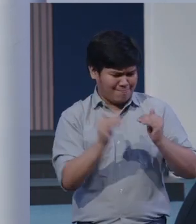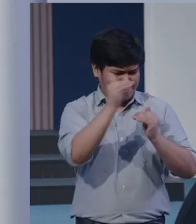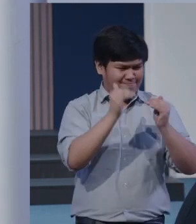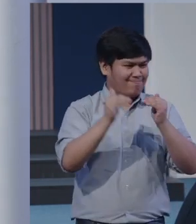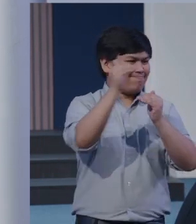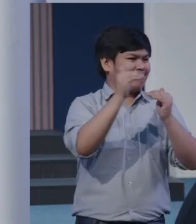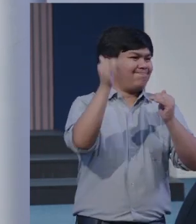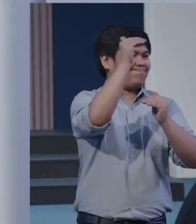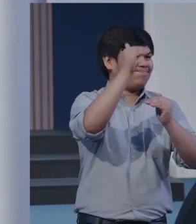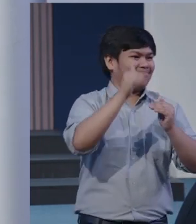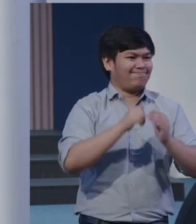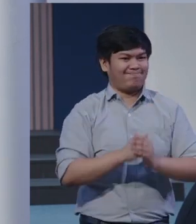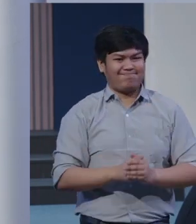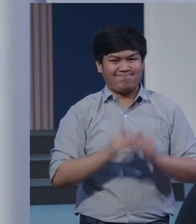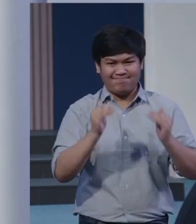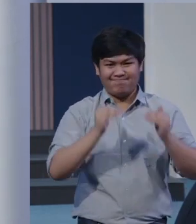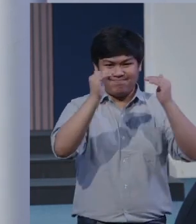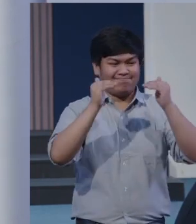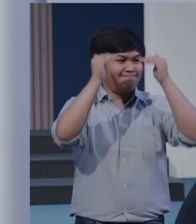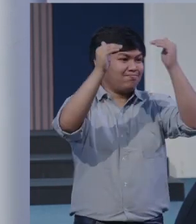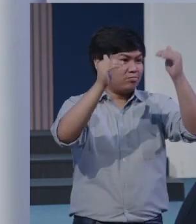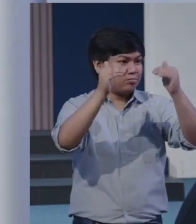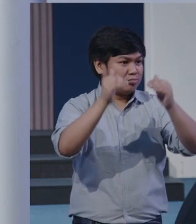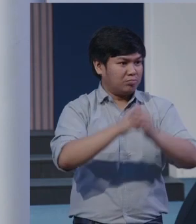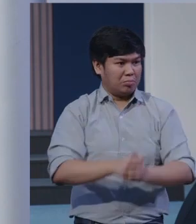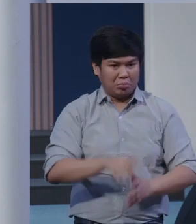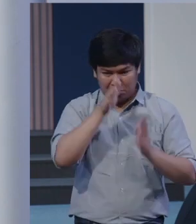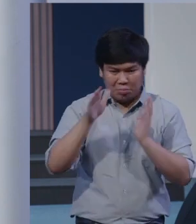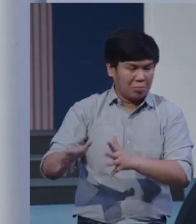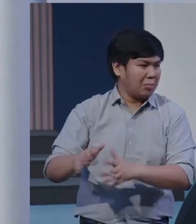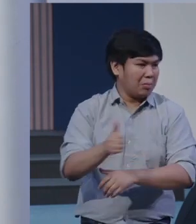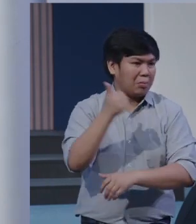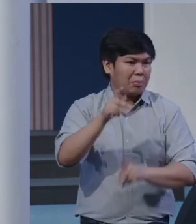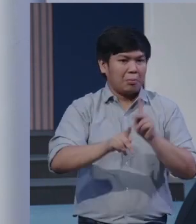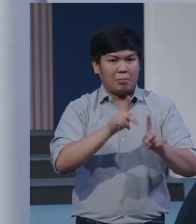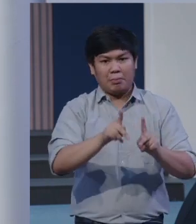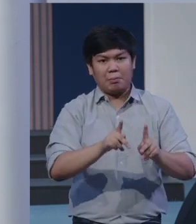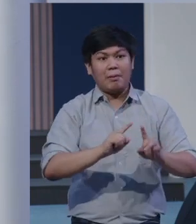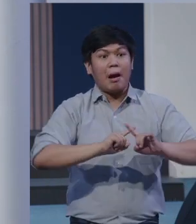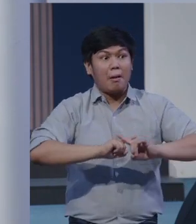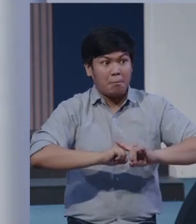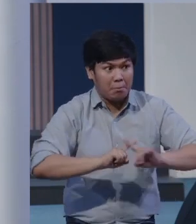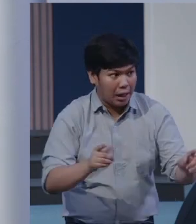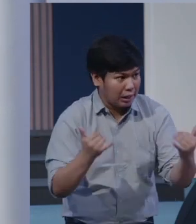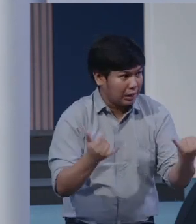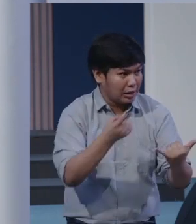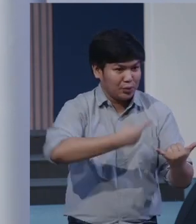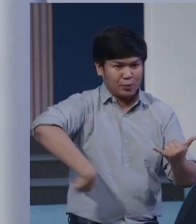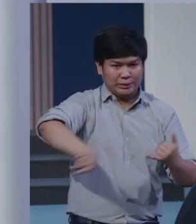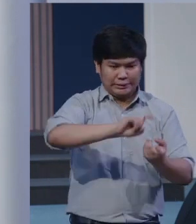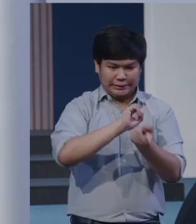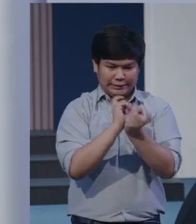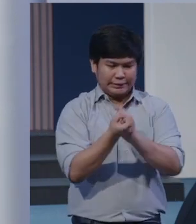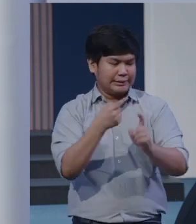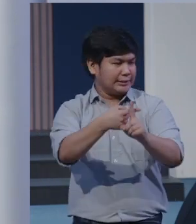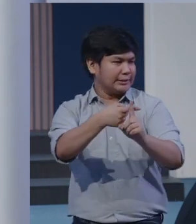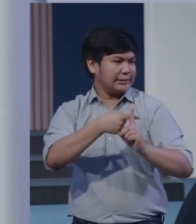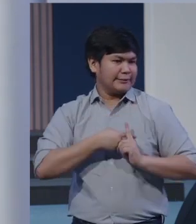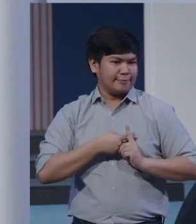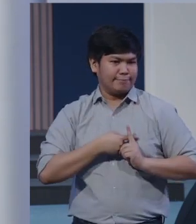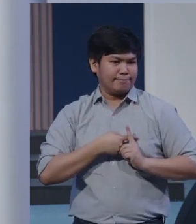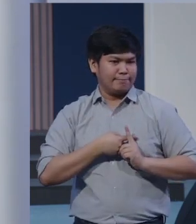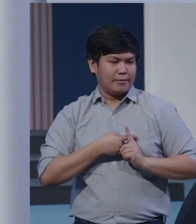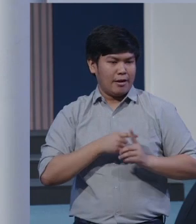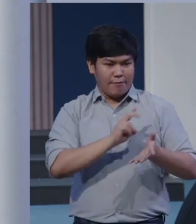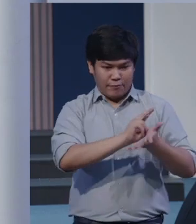sa isa't isa Ngunit sila ay binago na ng Diyos alam natin yun dahil sabi sa verse 1 and